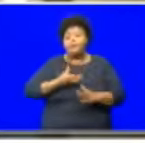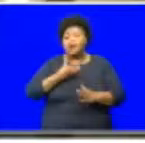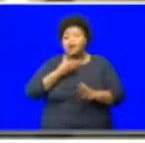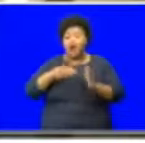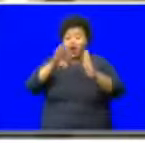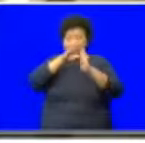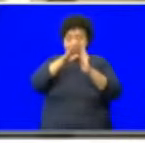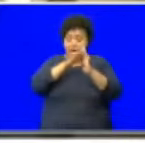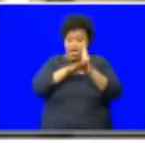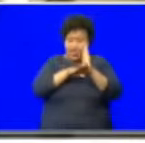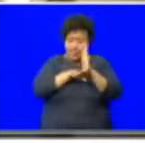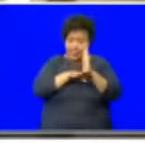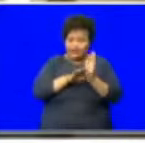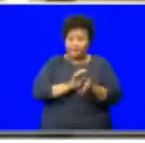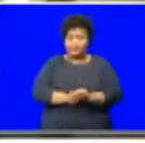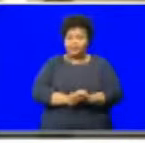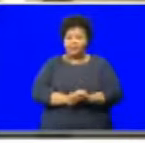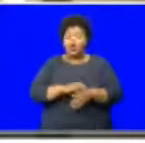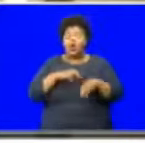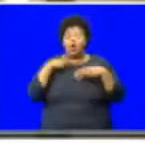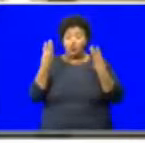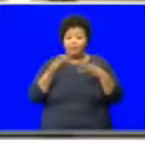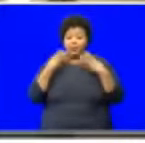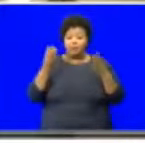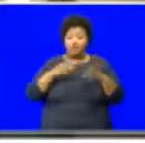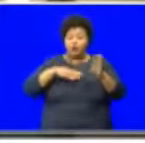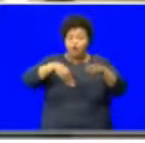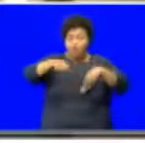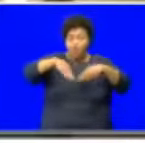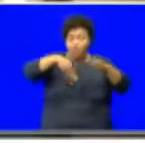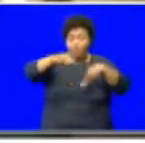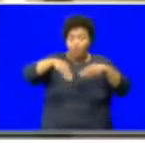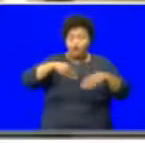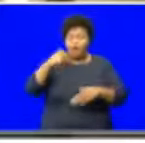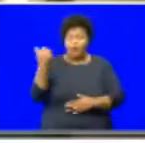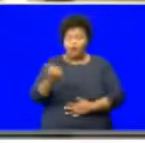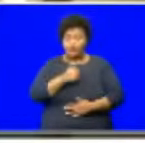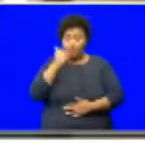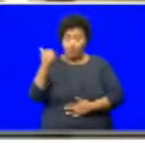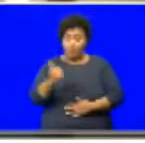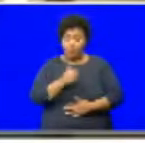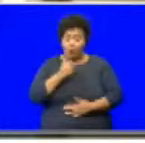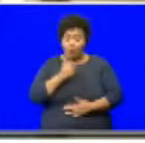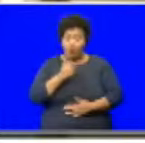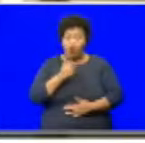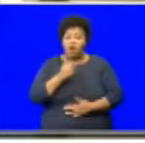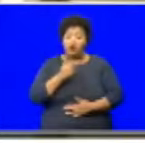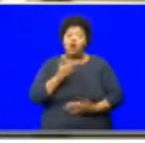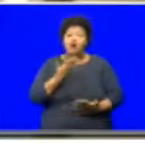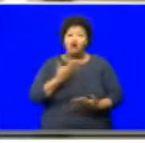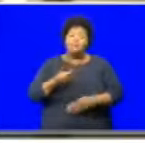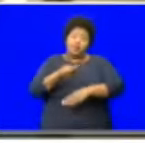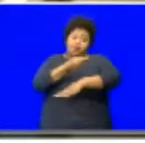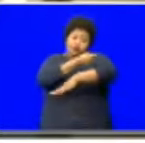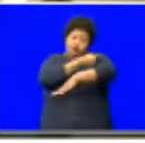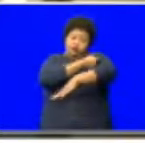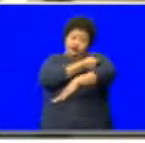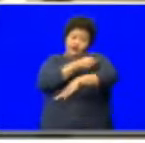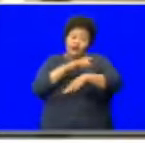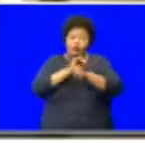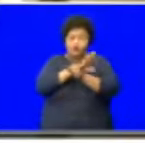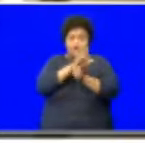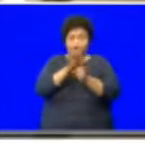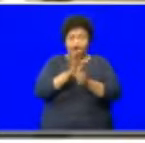Sisenzele kule tihlwele la enhlama hhoho ukuthi wonke nje umuntu ajove. Inhloso yabo ukuthi